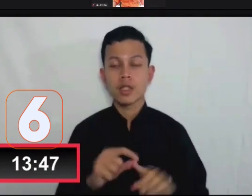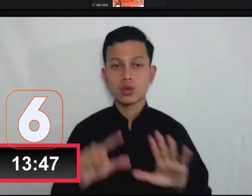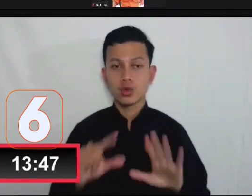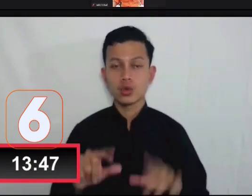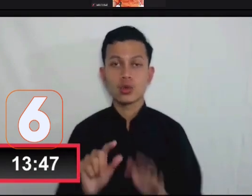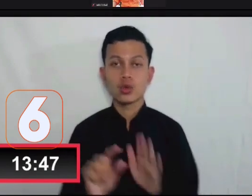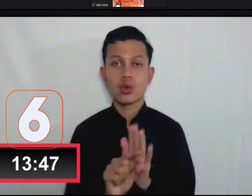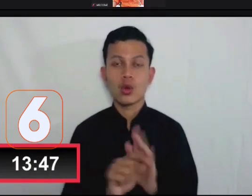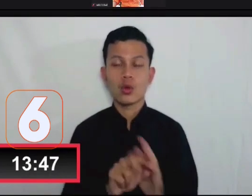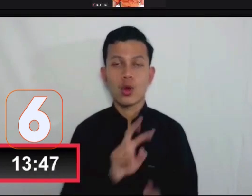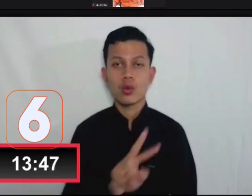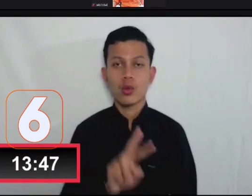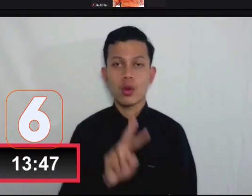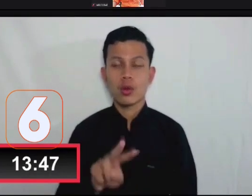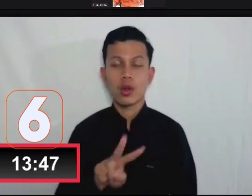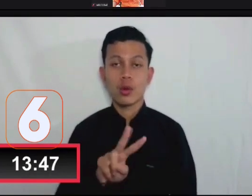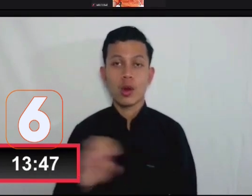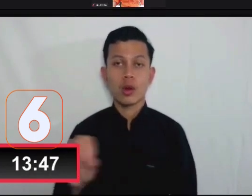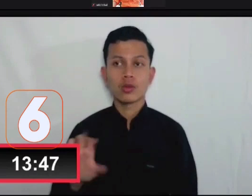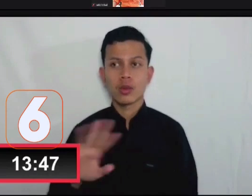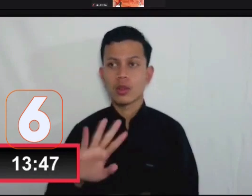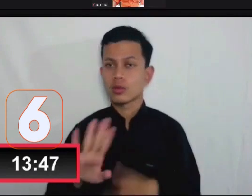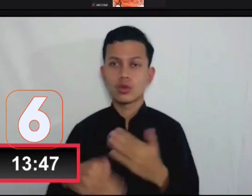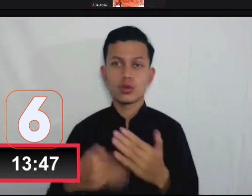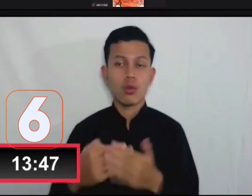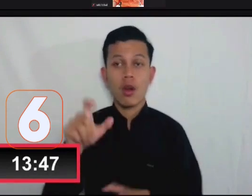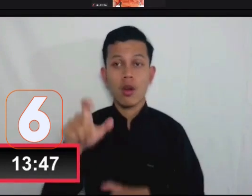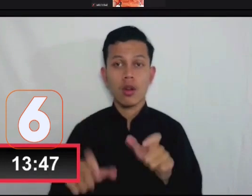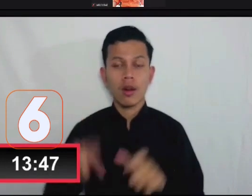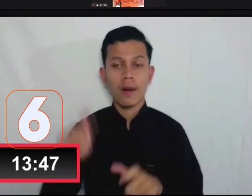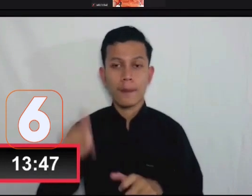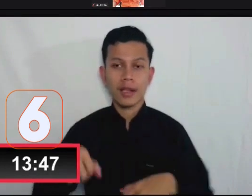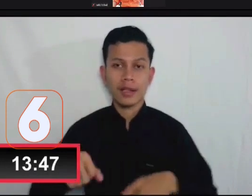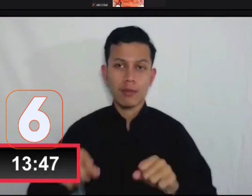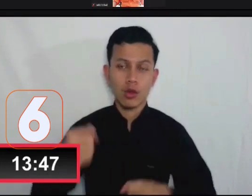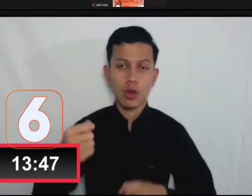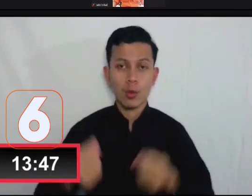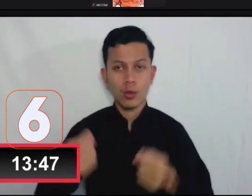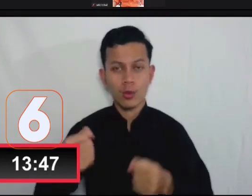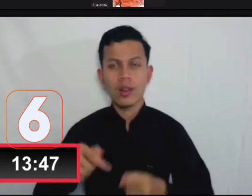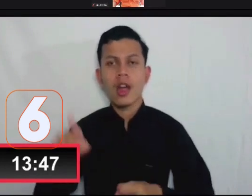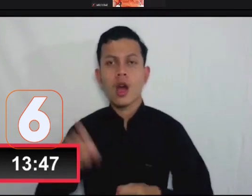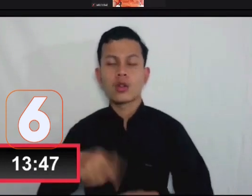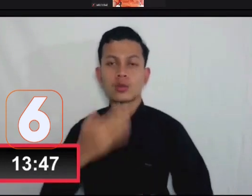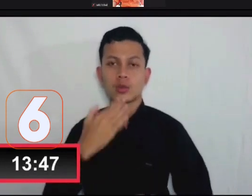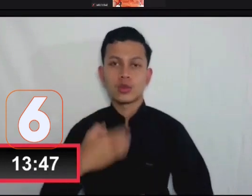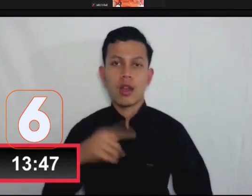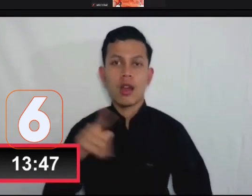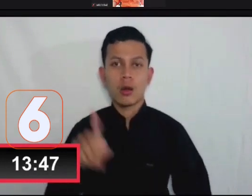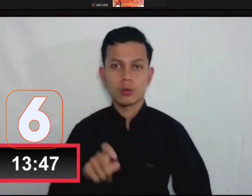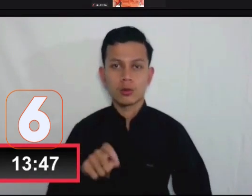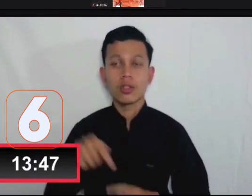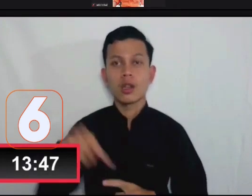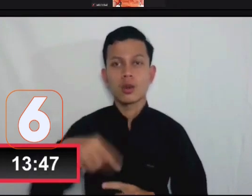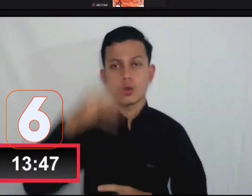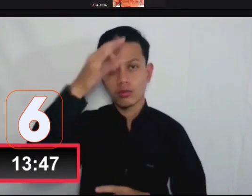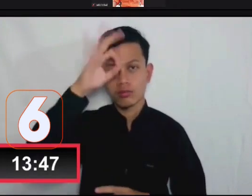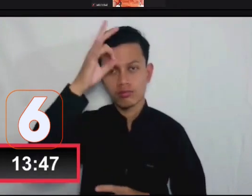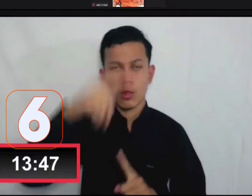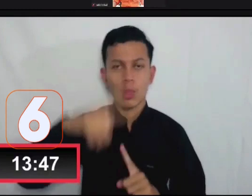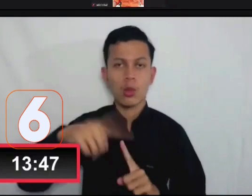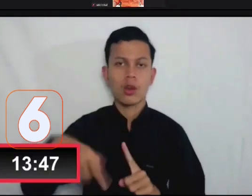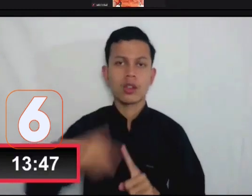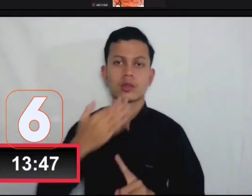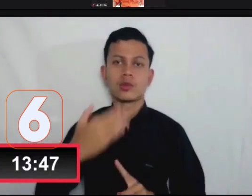mewajibkan semua orang yang mengendalikan kendaraan bermotor harus memiliki SIM oleh karenanya menjadi tugas Kepolisian Negara Republik Indonesia untuk lebih intens dalam